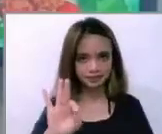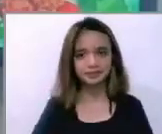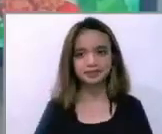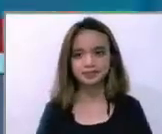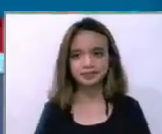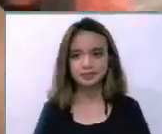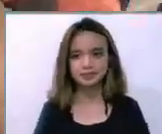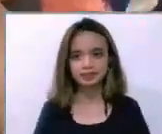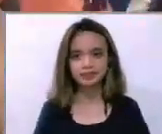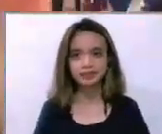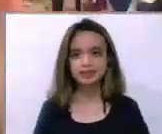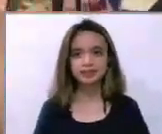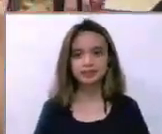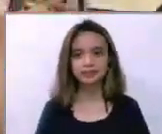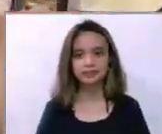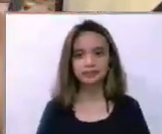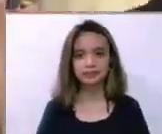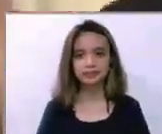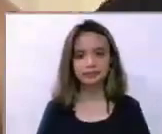Karen.